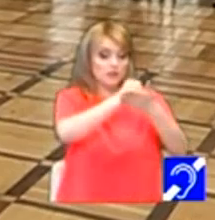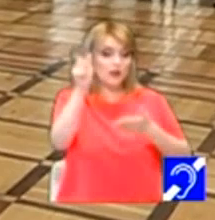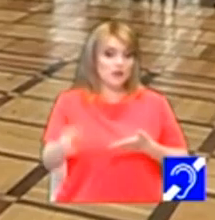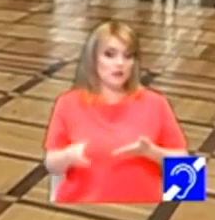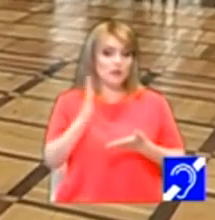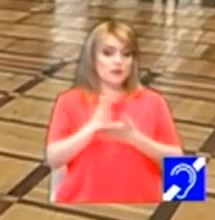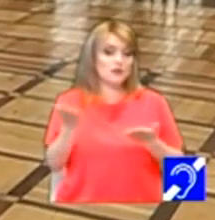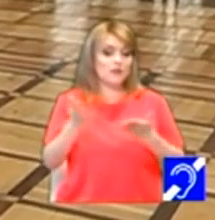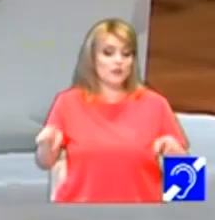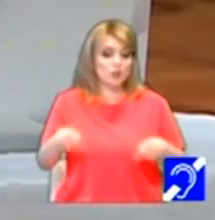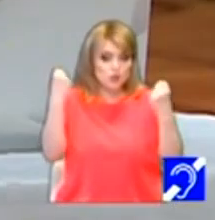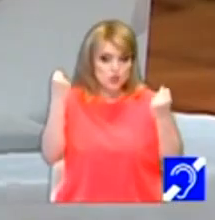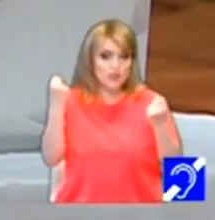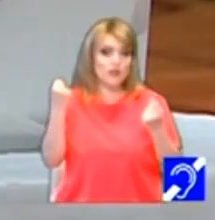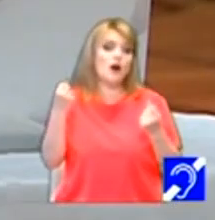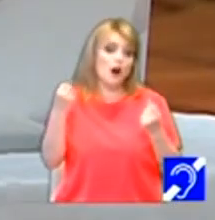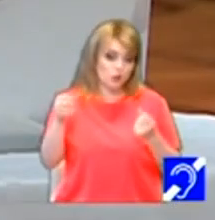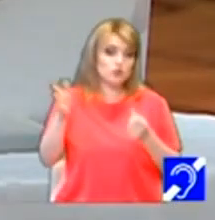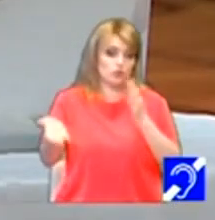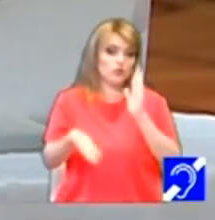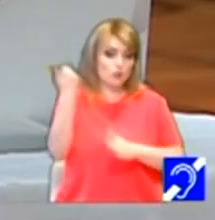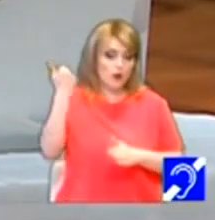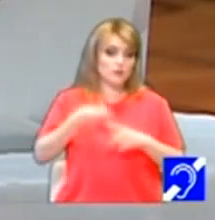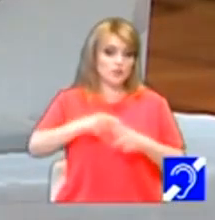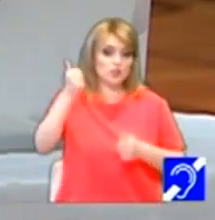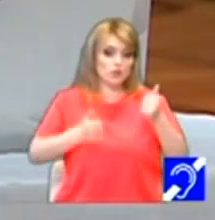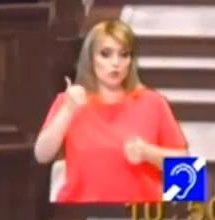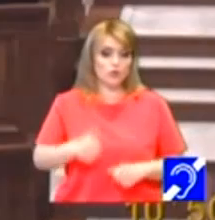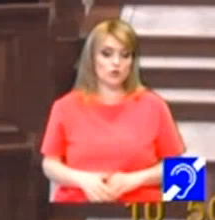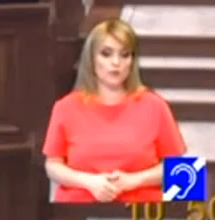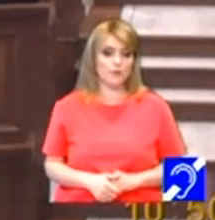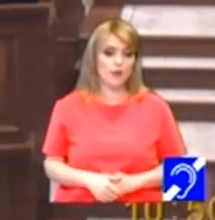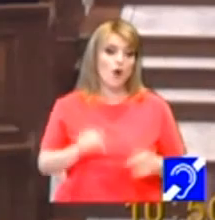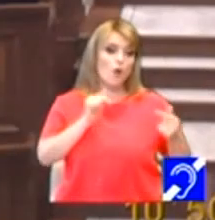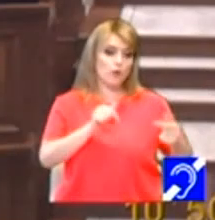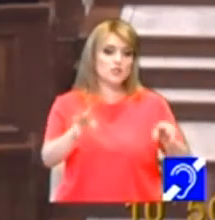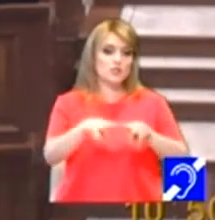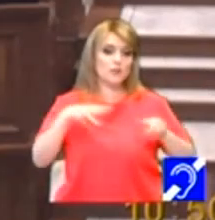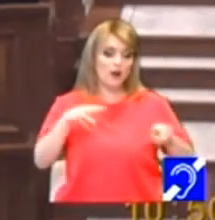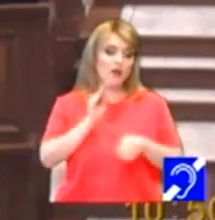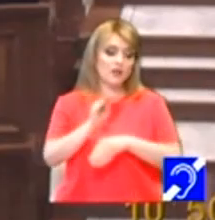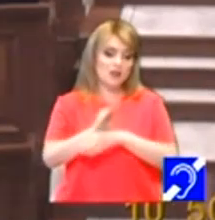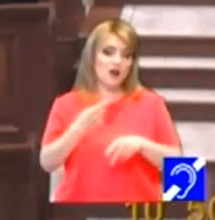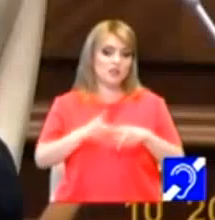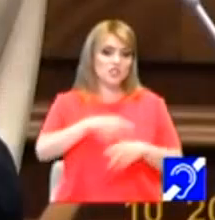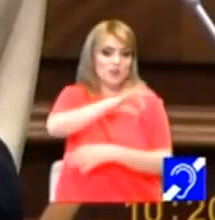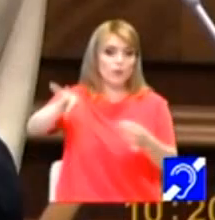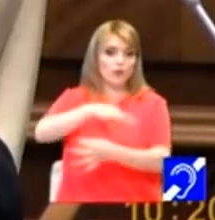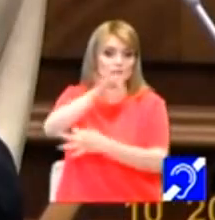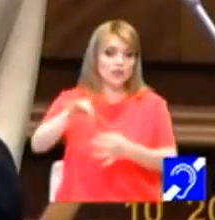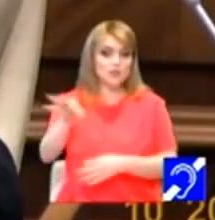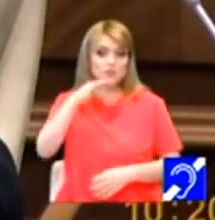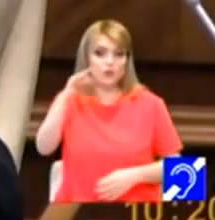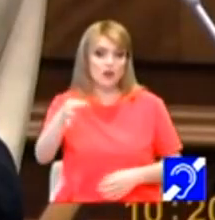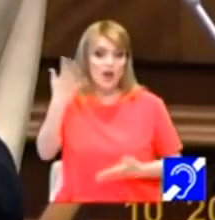contestă, el nu se exclude până nu este hotărârea a instanței de judecat. Opoziția parlamentară a criticat dur proiectul,